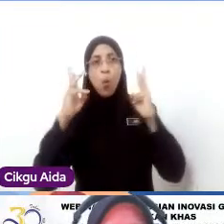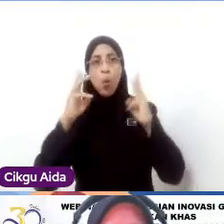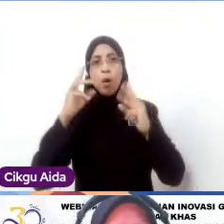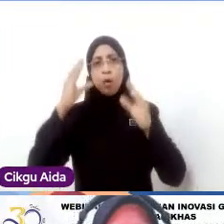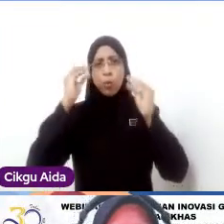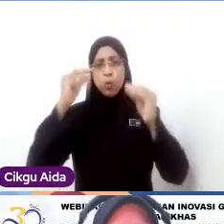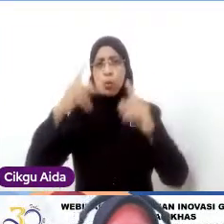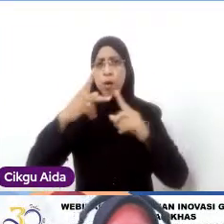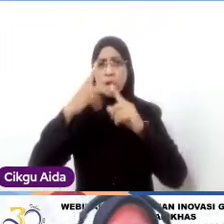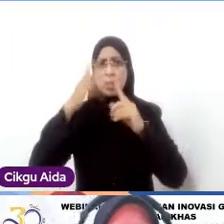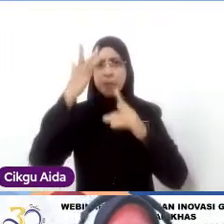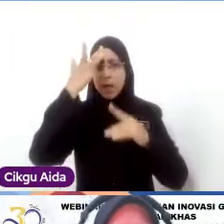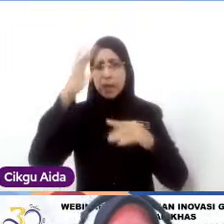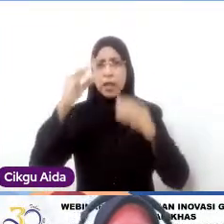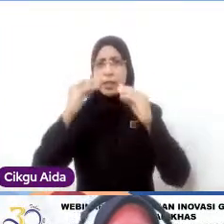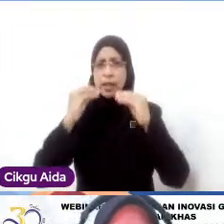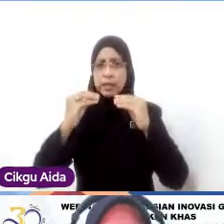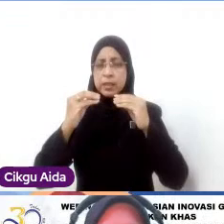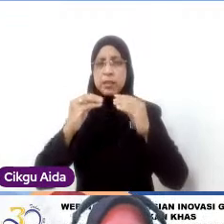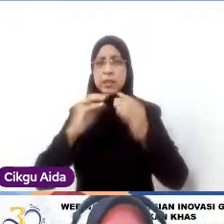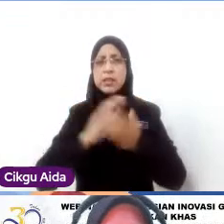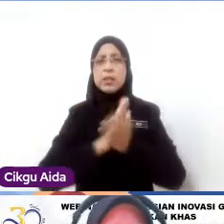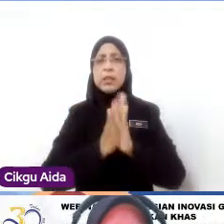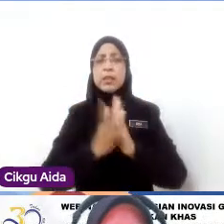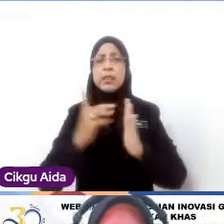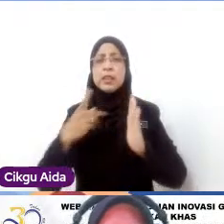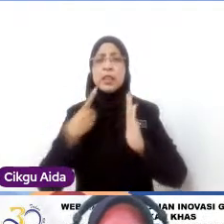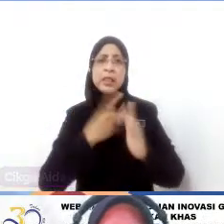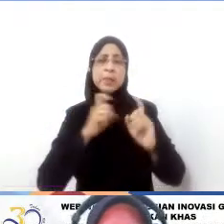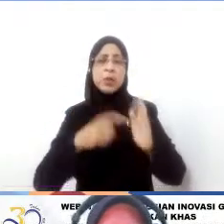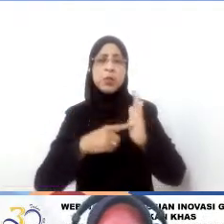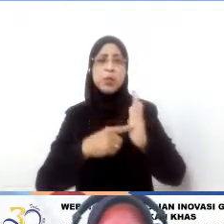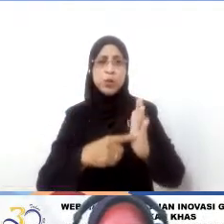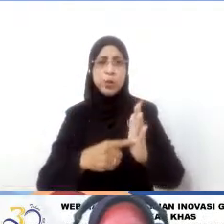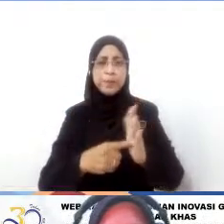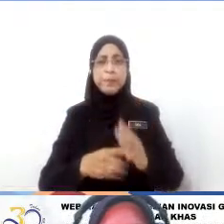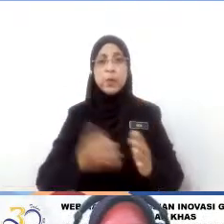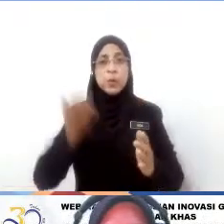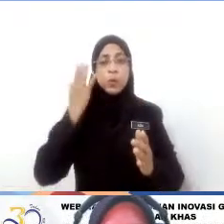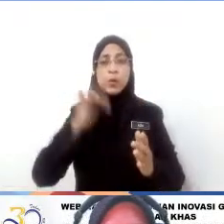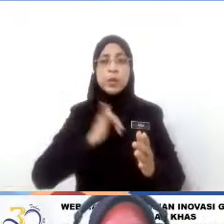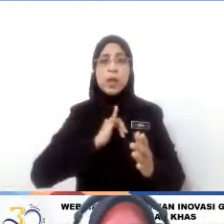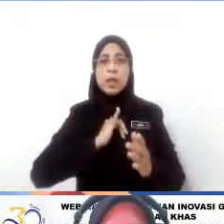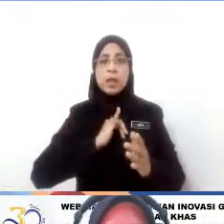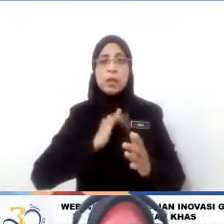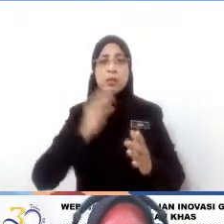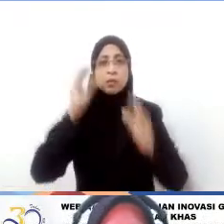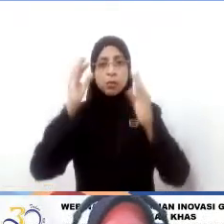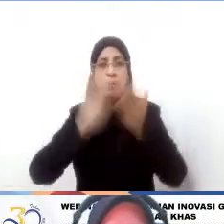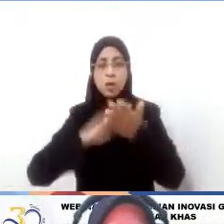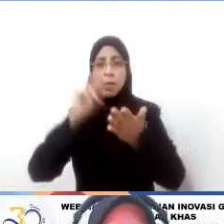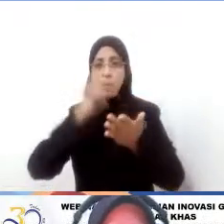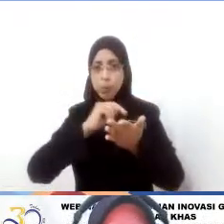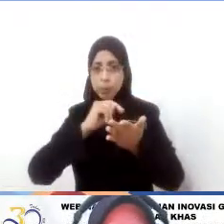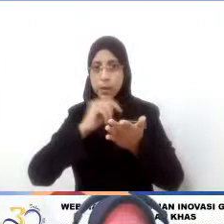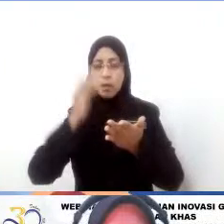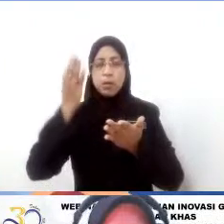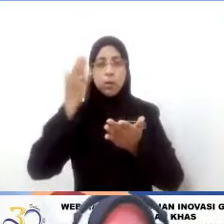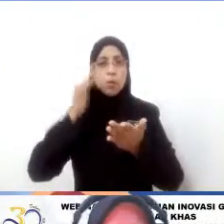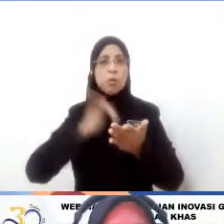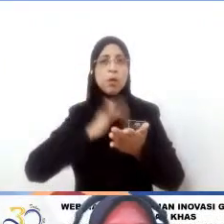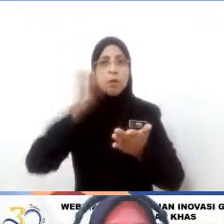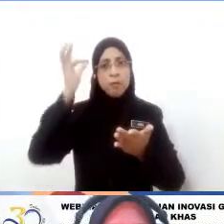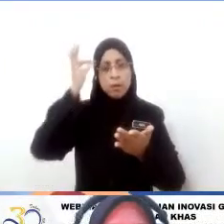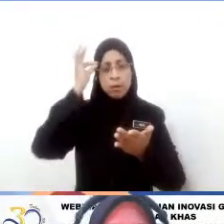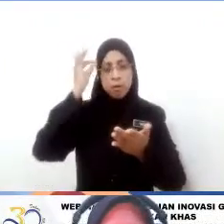mana. Saya sendiri pun daripada sekolah normal masa di Sabah dulu, bila saya dapat surat pergi ke pendidikan khas, saya pun masih berfikir nak terima